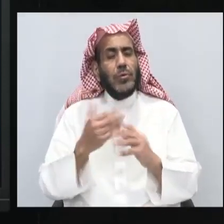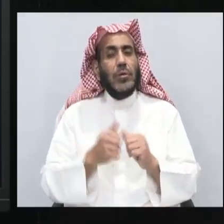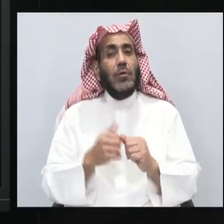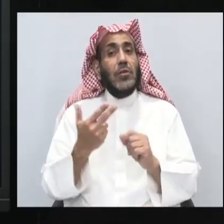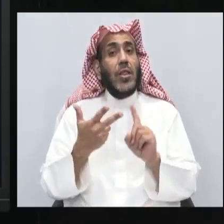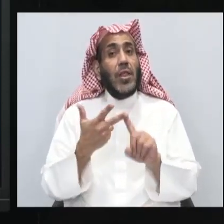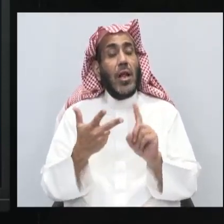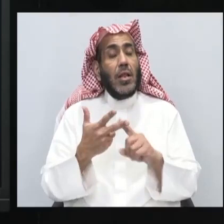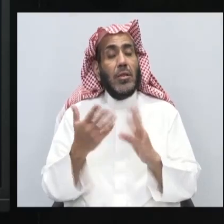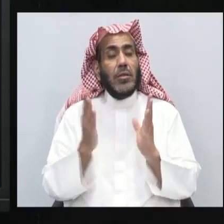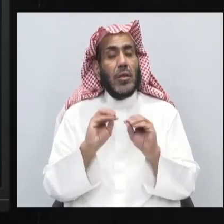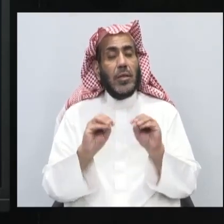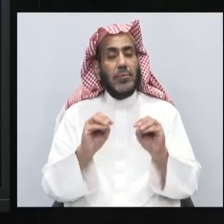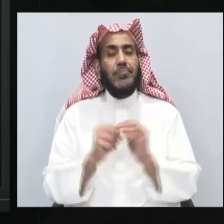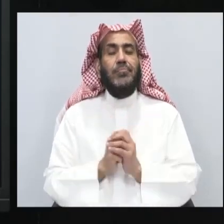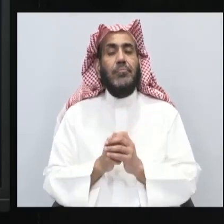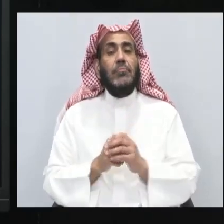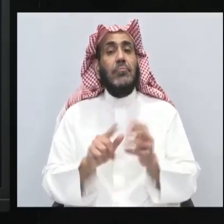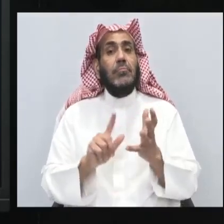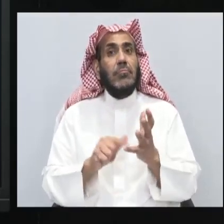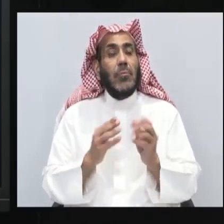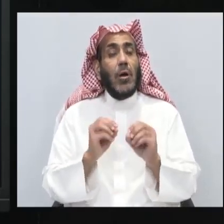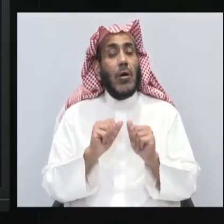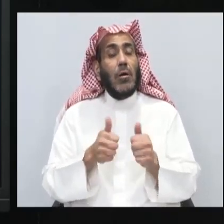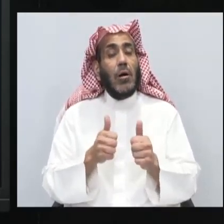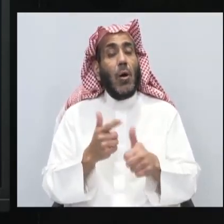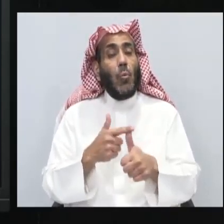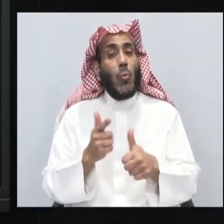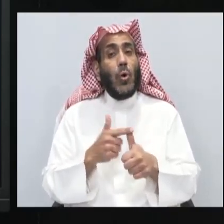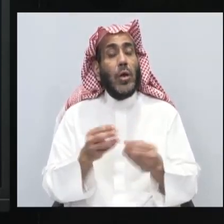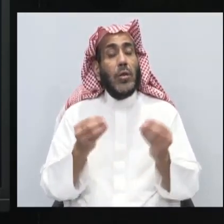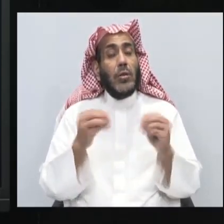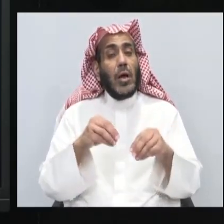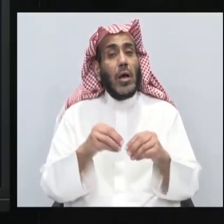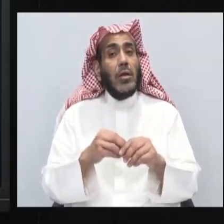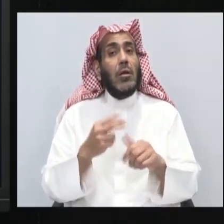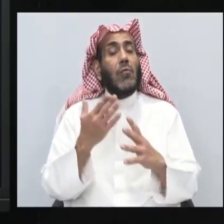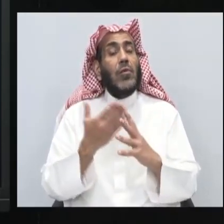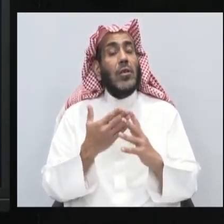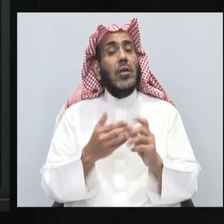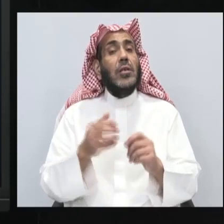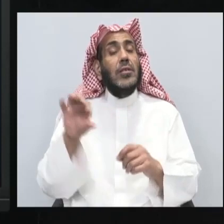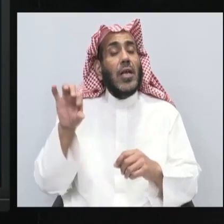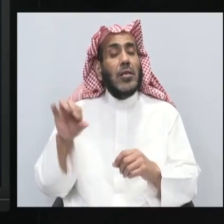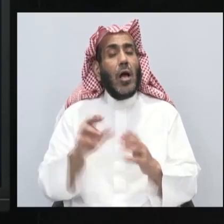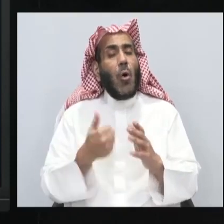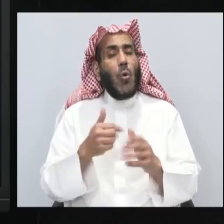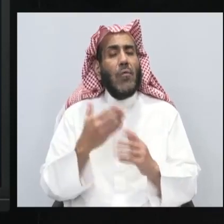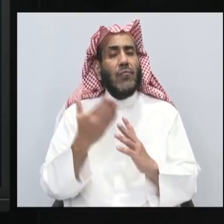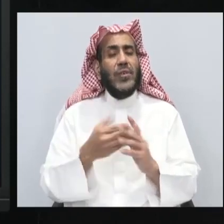الفصل الثالث الدراسي. نبدأ أولاً بإثراءات الفصل التاسع، أول فصل لدينا.